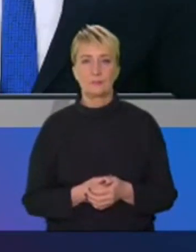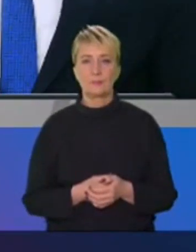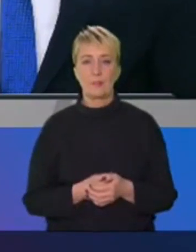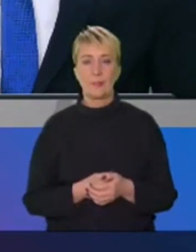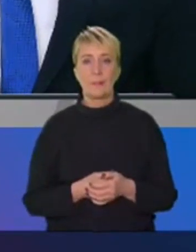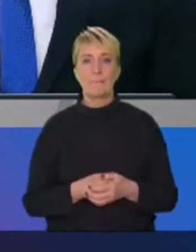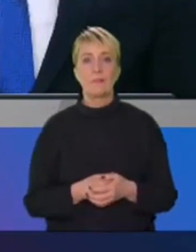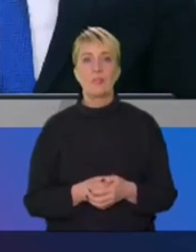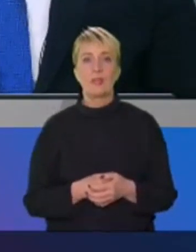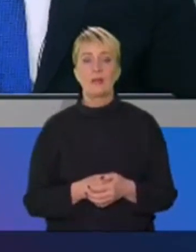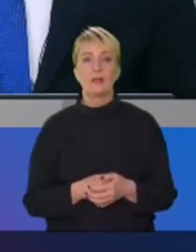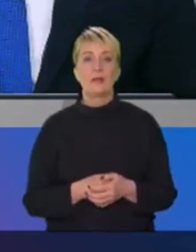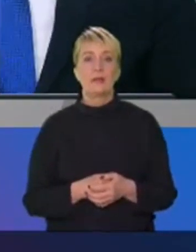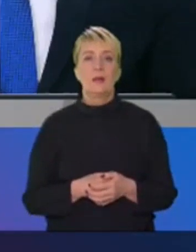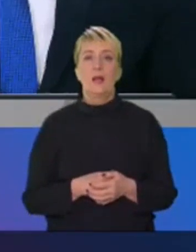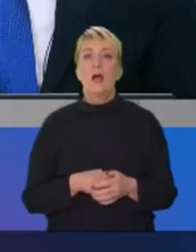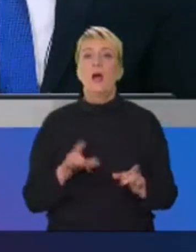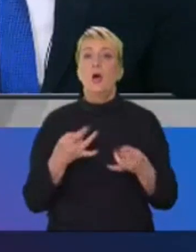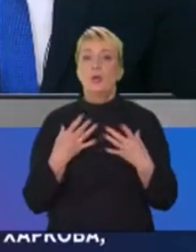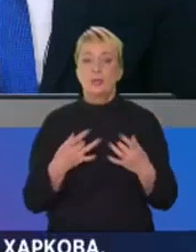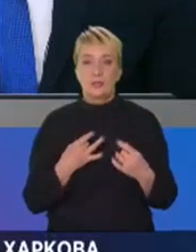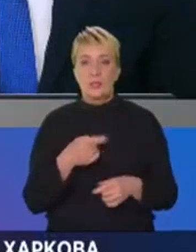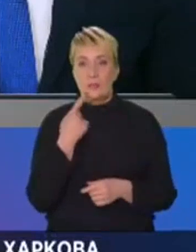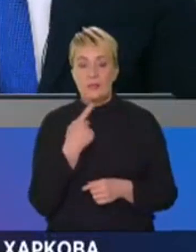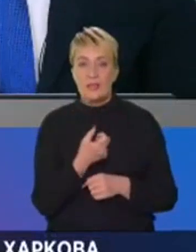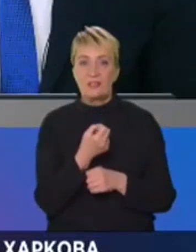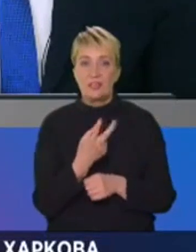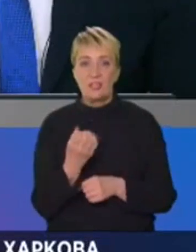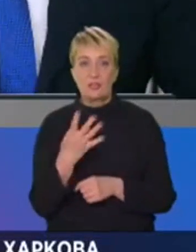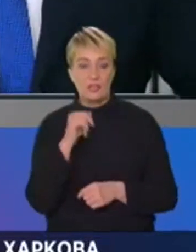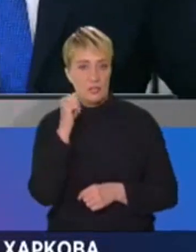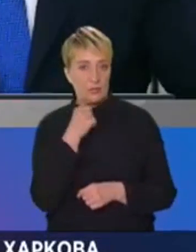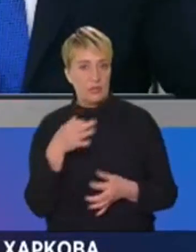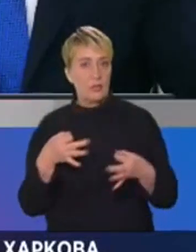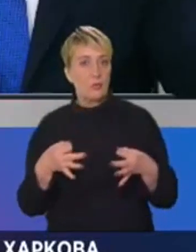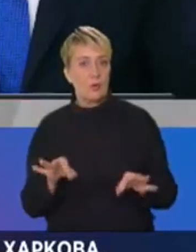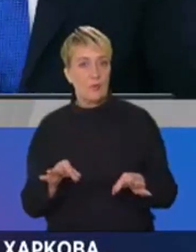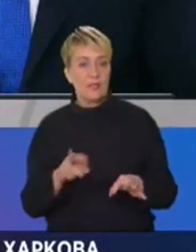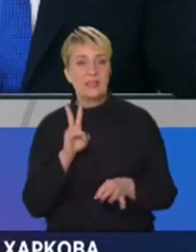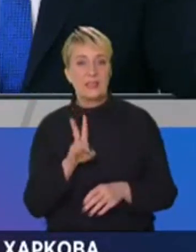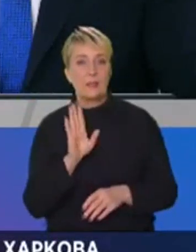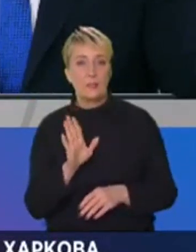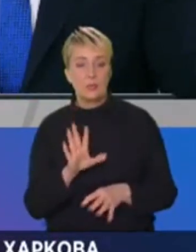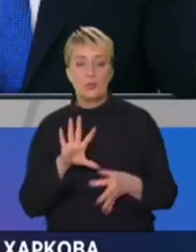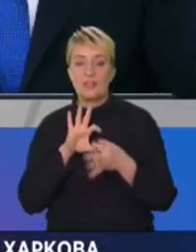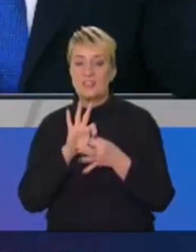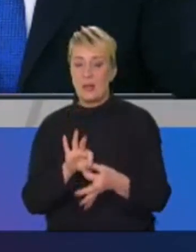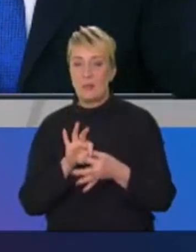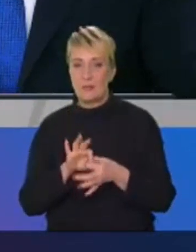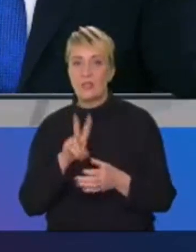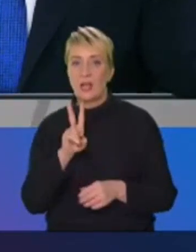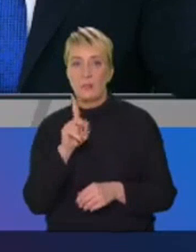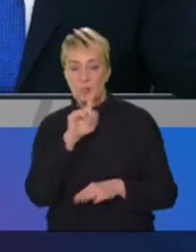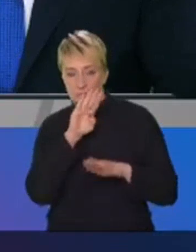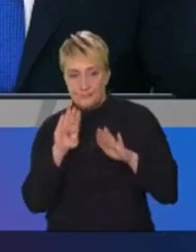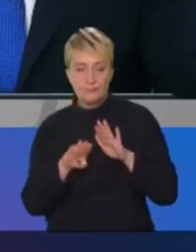бо практика Добробатів у нас останнього разу була в 13-14 роках. Зараз з ким вони будуть взаємодіяти і кому підпорядковуватися? Чи є у